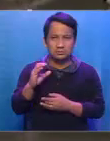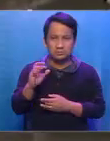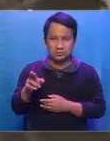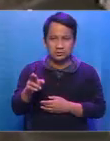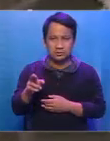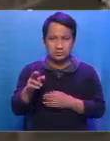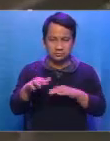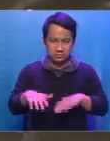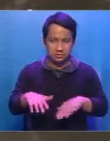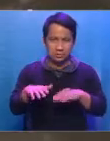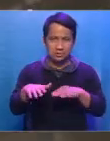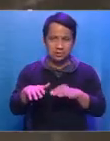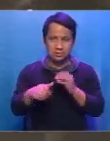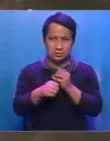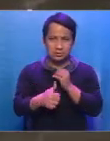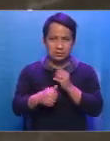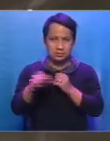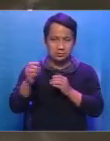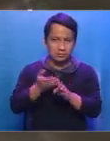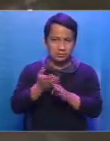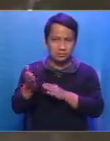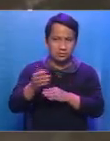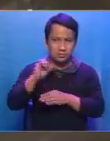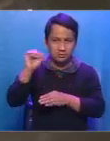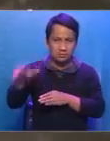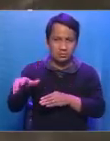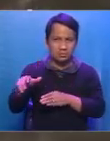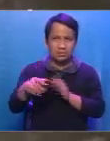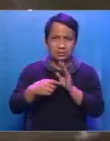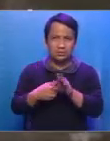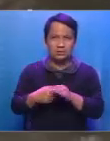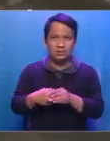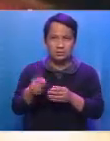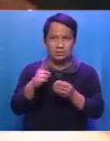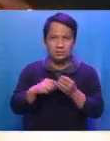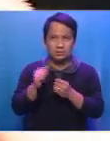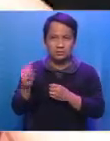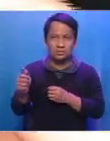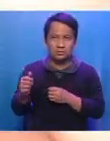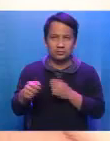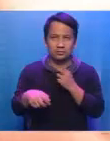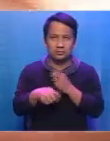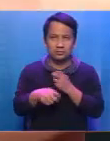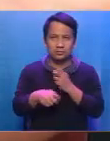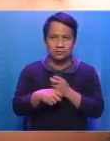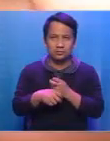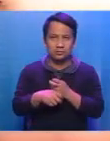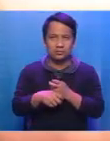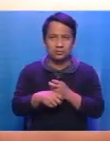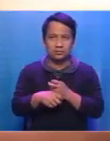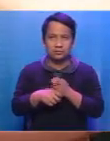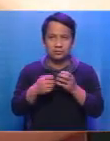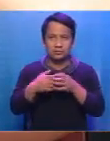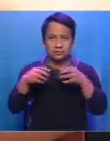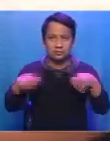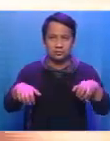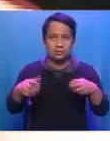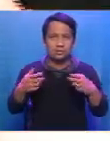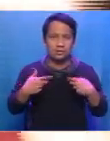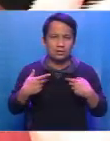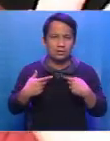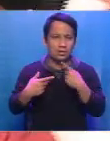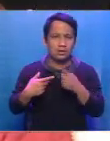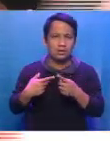Kaya tambagsakan ang kanilang mga dumi, diretso sa ilog Pasig. Siyempre, ang hirap sa tabing ng ilog. Sabi nga nila, kailangan nga